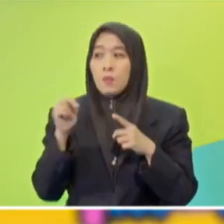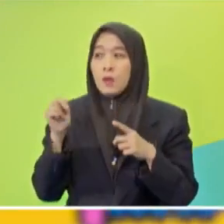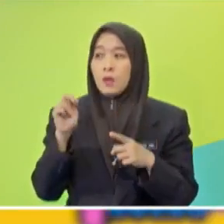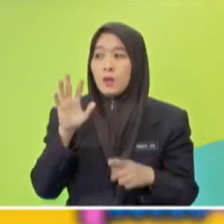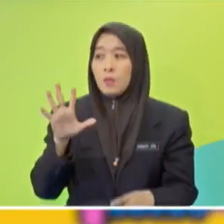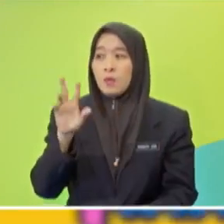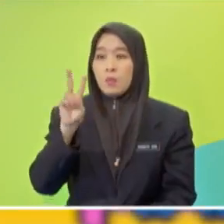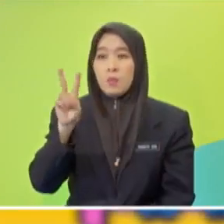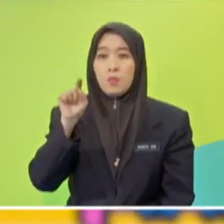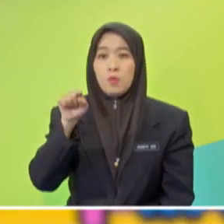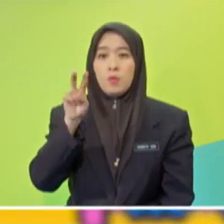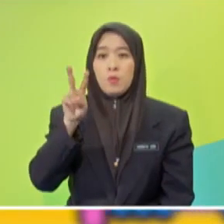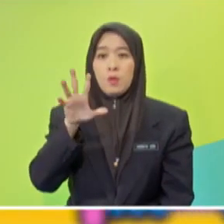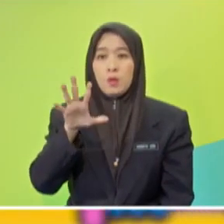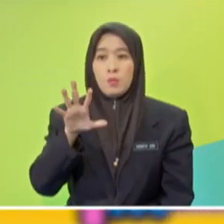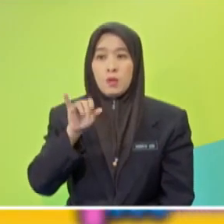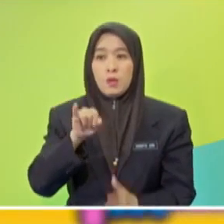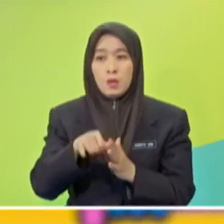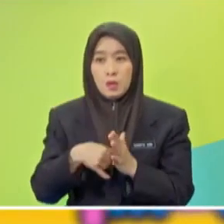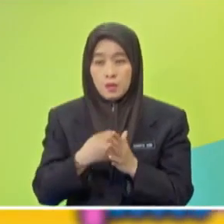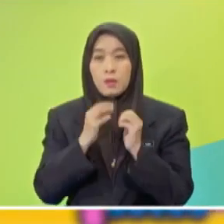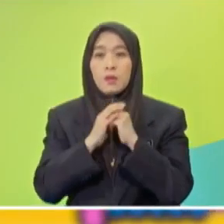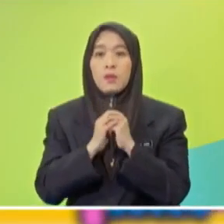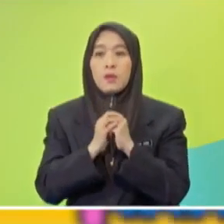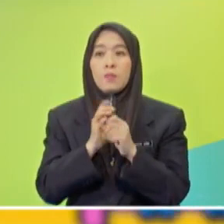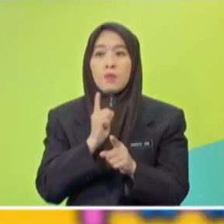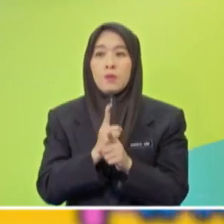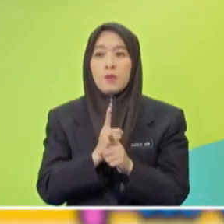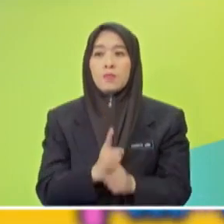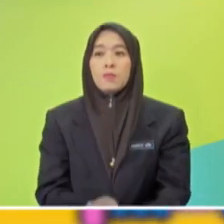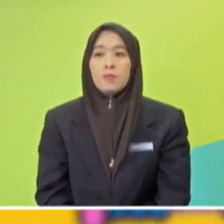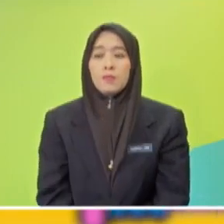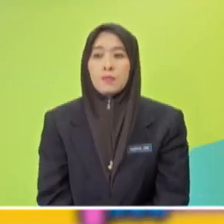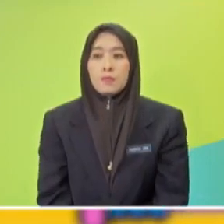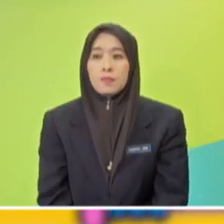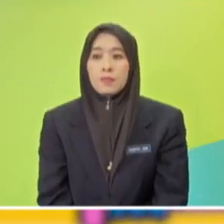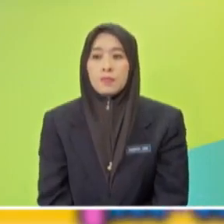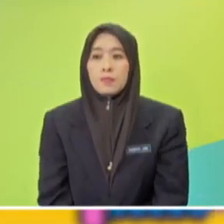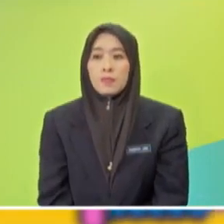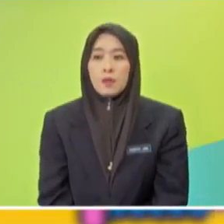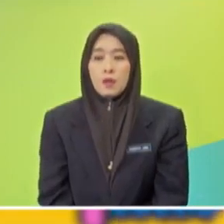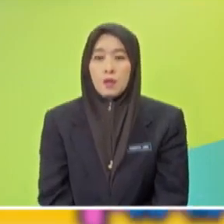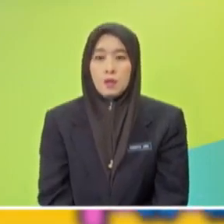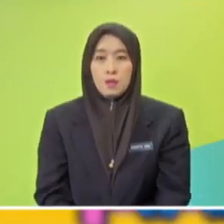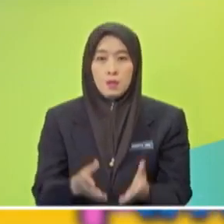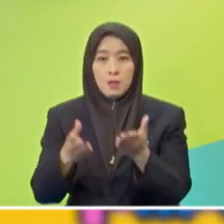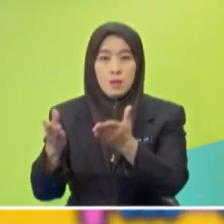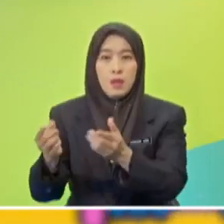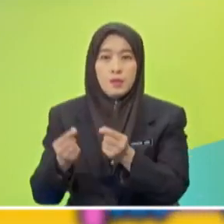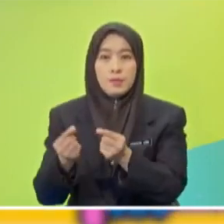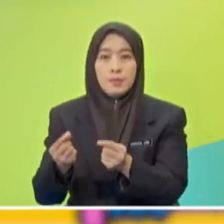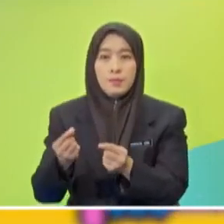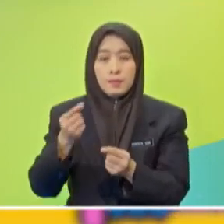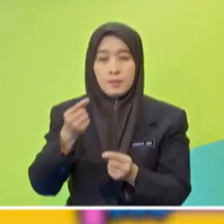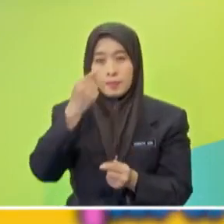ya betul jadi Jajaran untuk Maisarah Oke soalnya